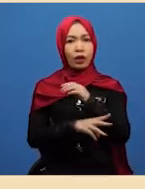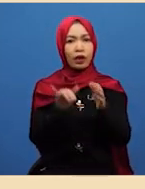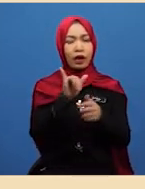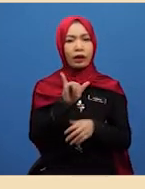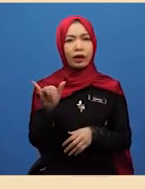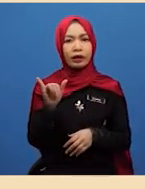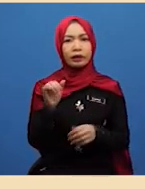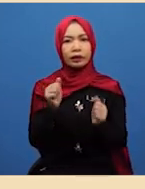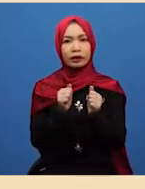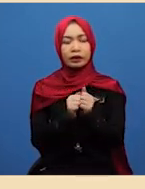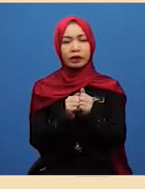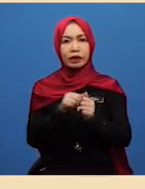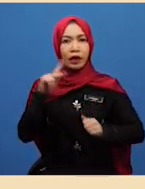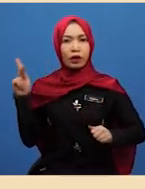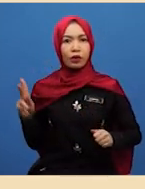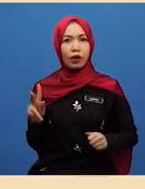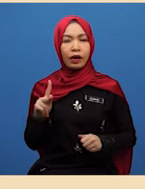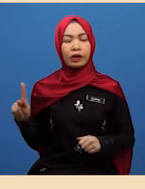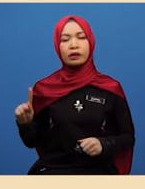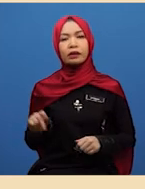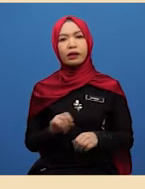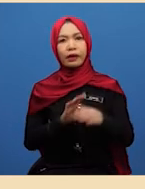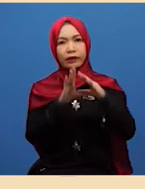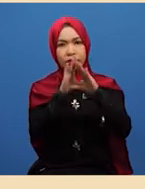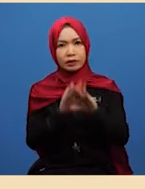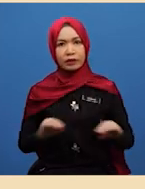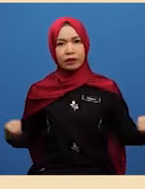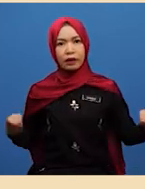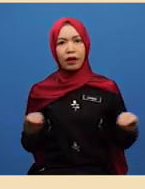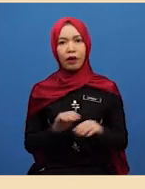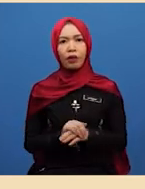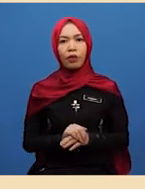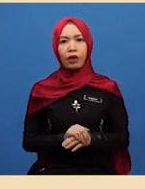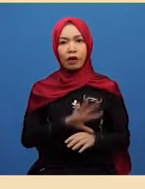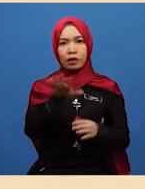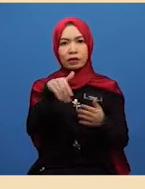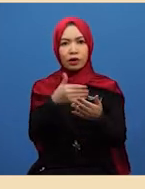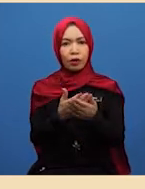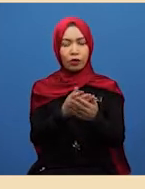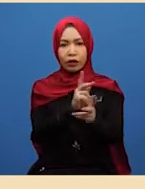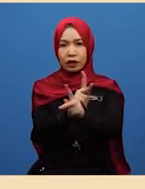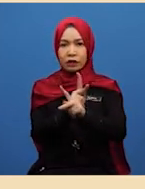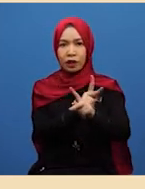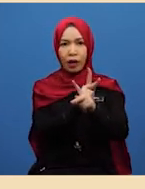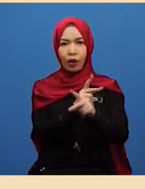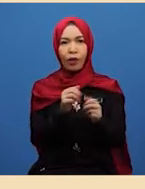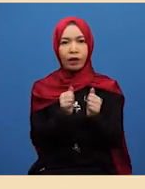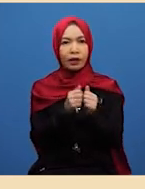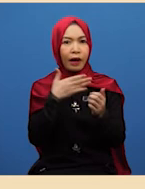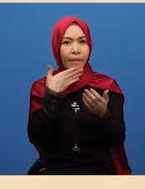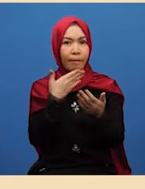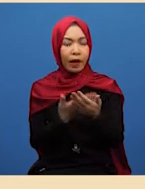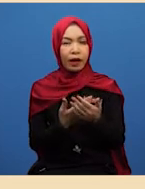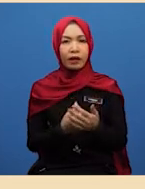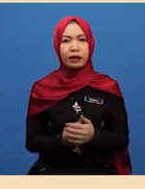Sarawak. Benteng dan kubu dilengkapi dengan meriam didirikan di kawasan yang strategik